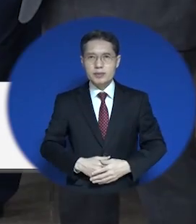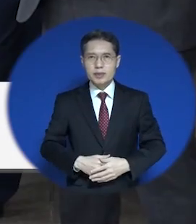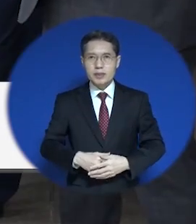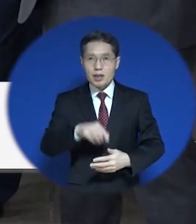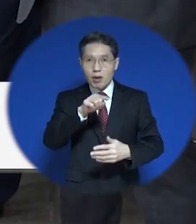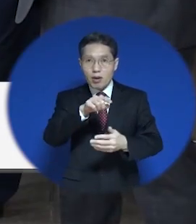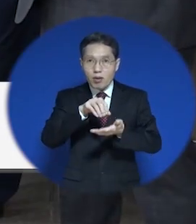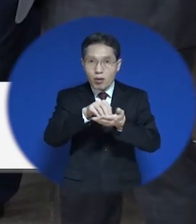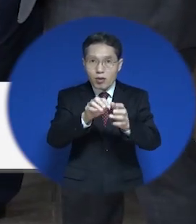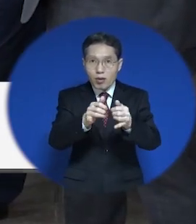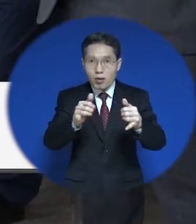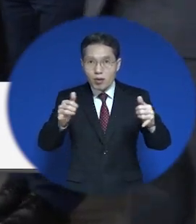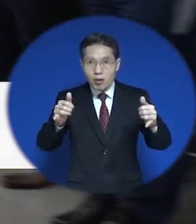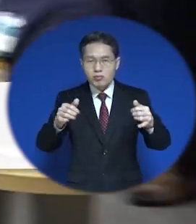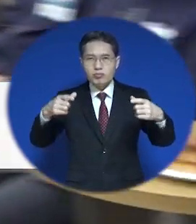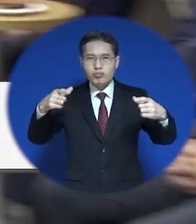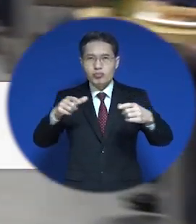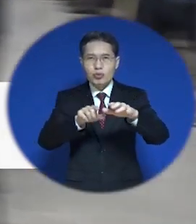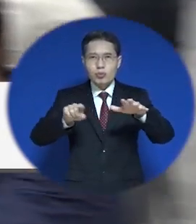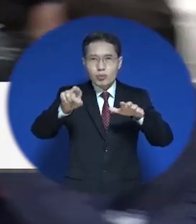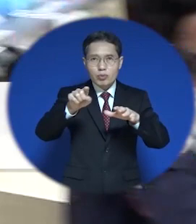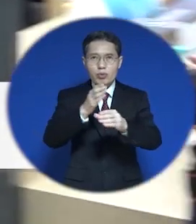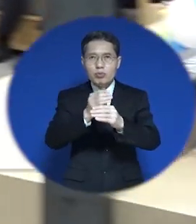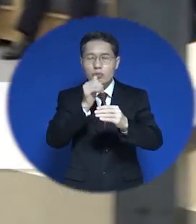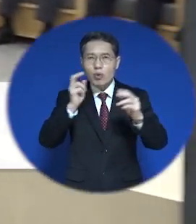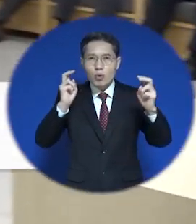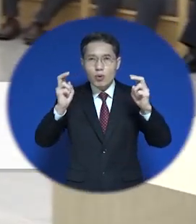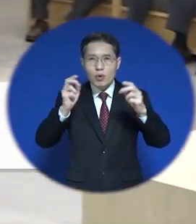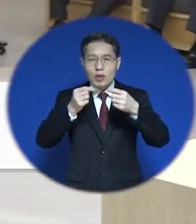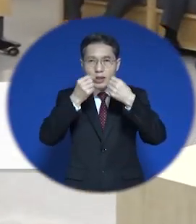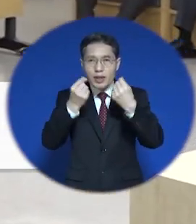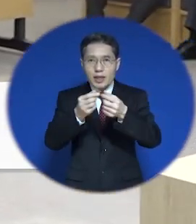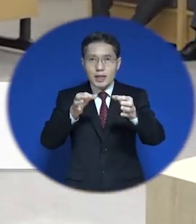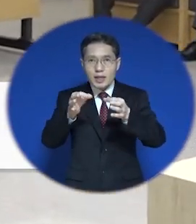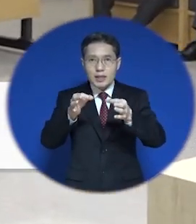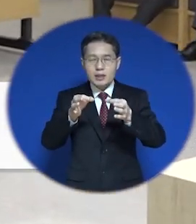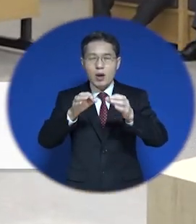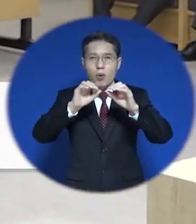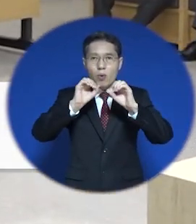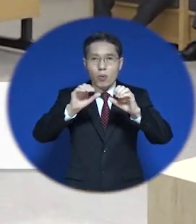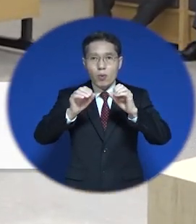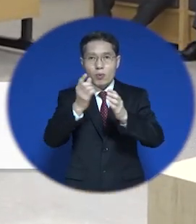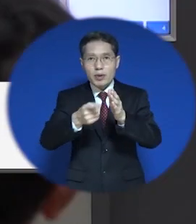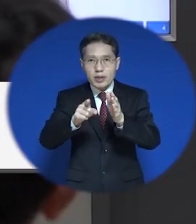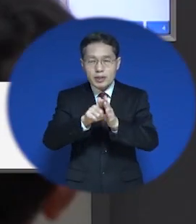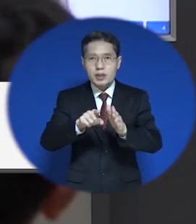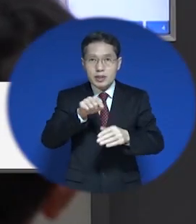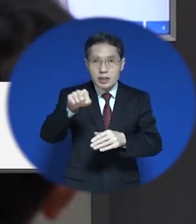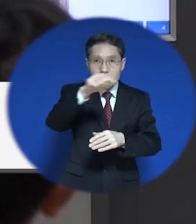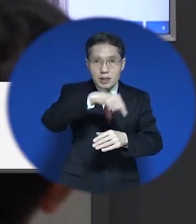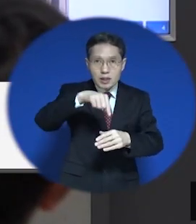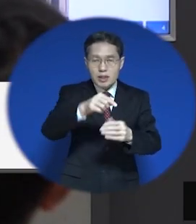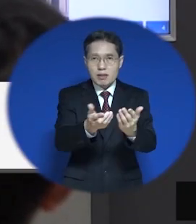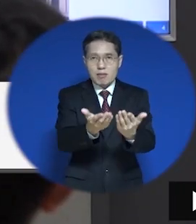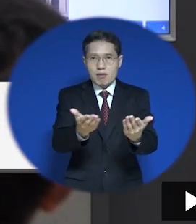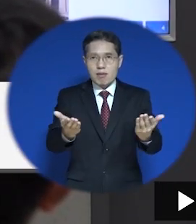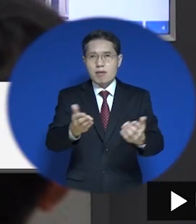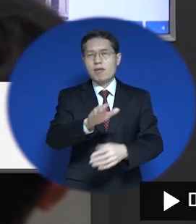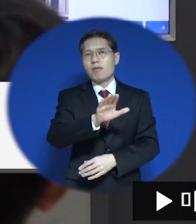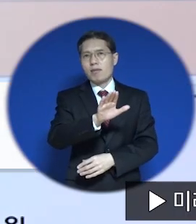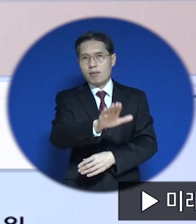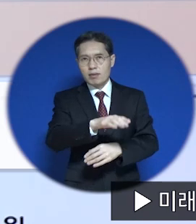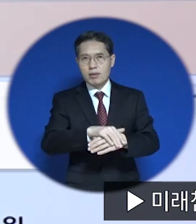또 라운지를 이용하는 사람에게 지역의 우수 중소기업과 소상공인 가게를 홍보하기 위해 라운지 내 전시 공간을